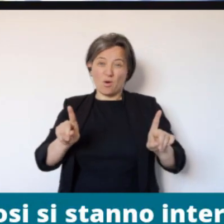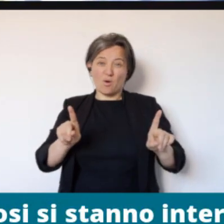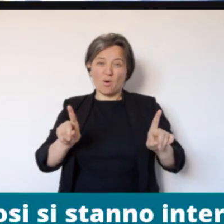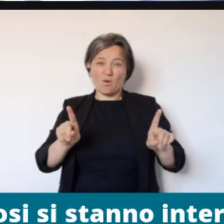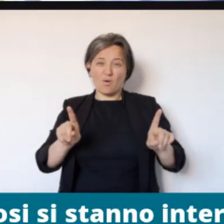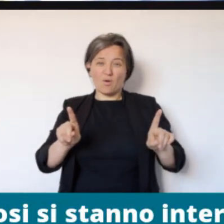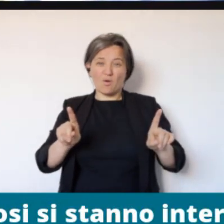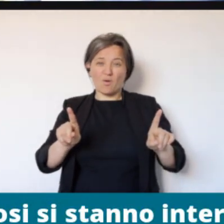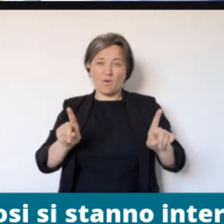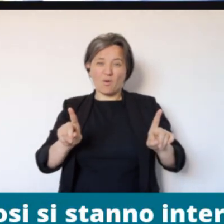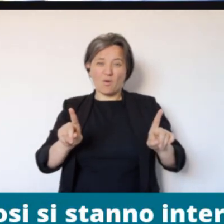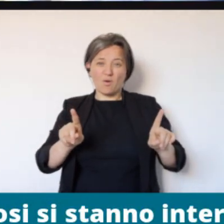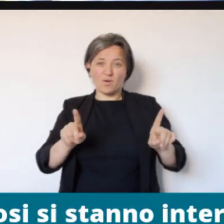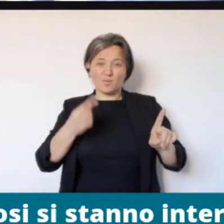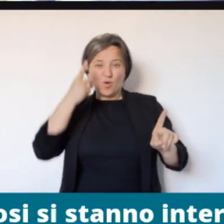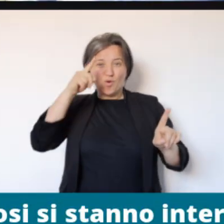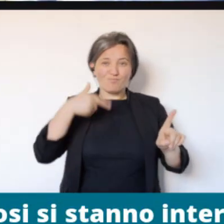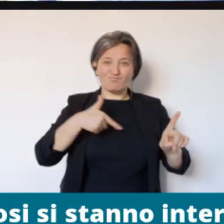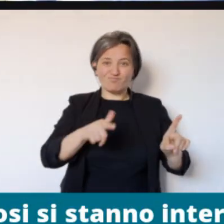così.